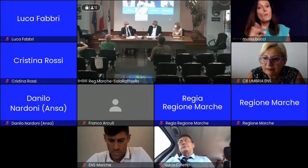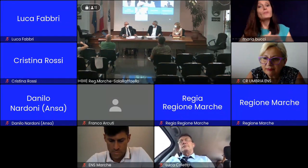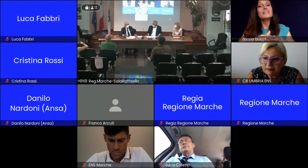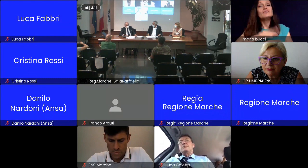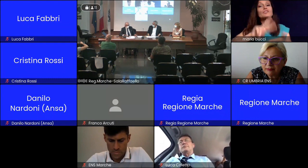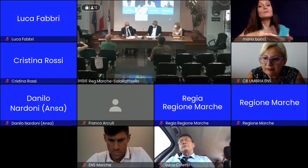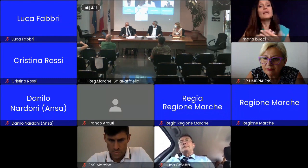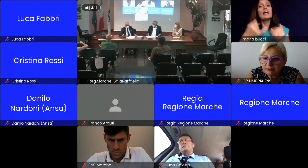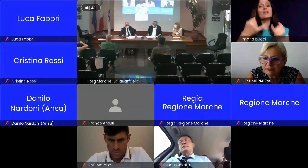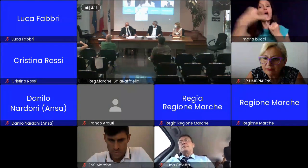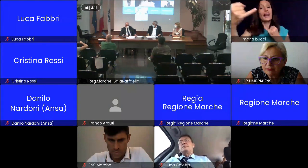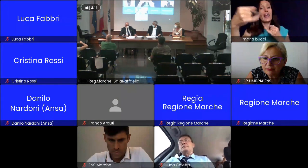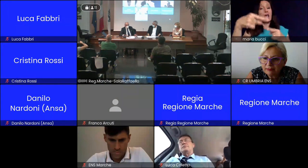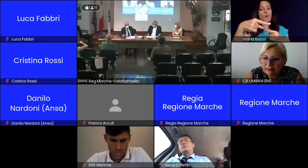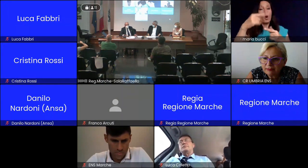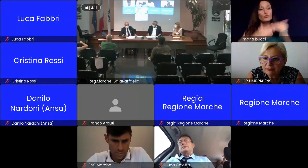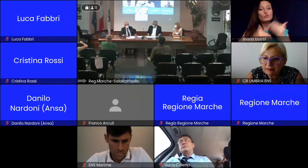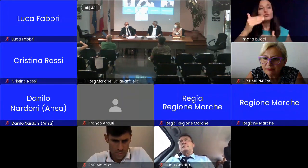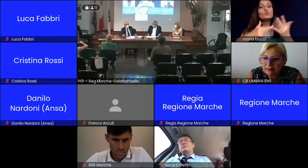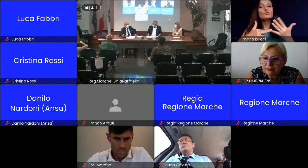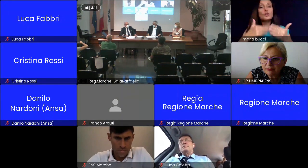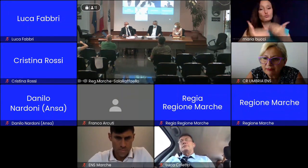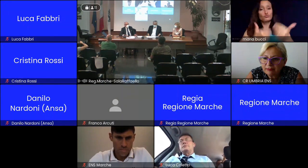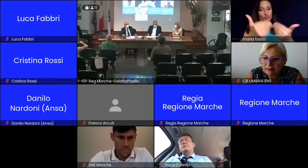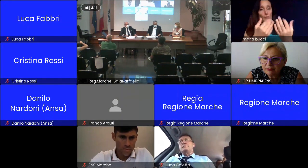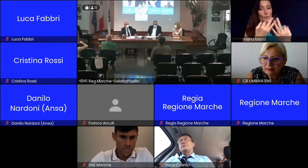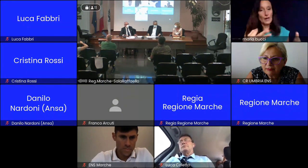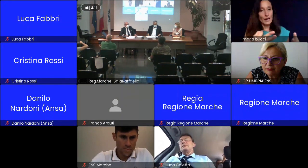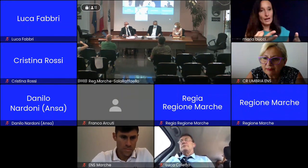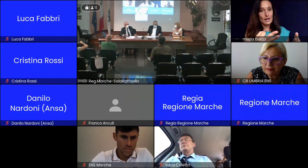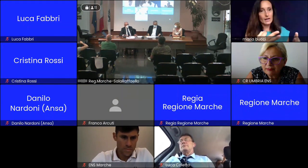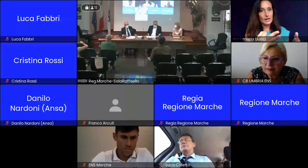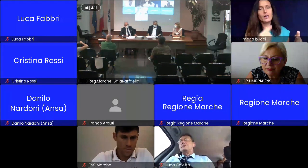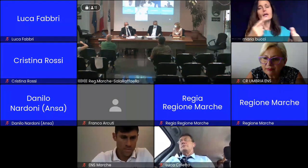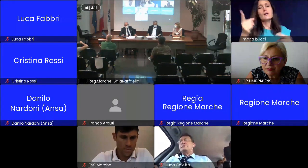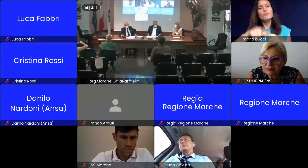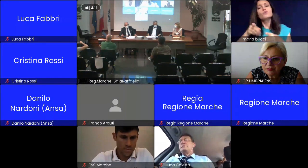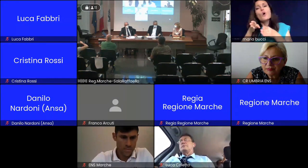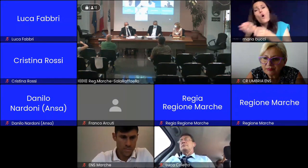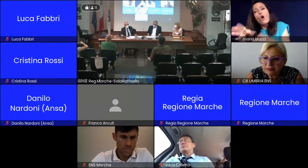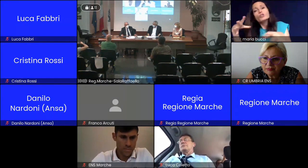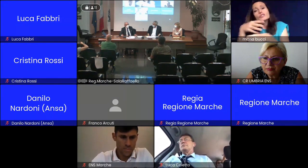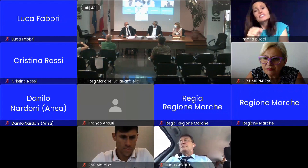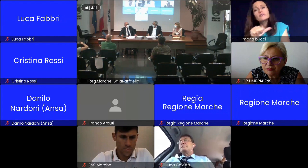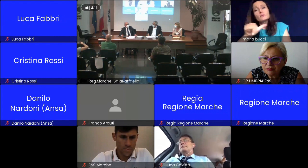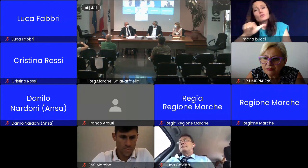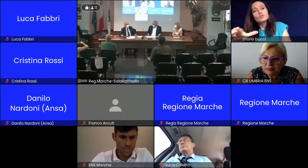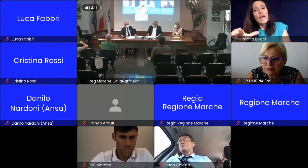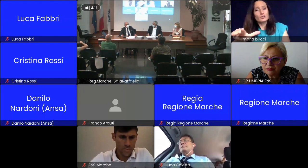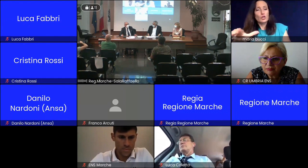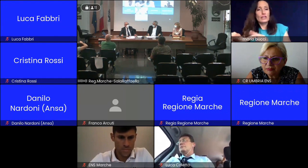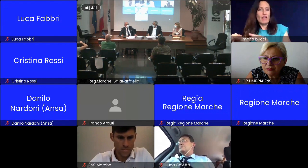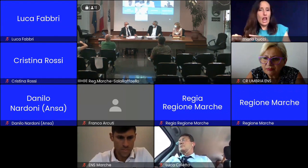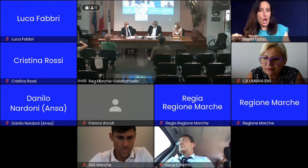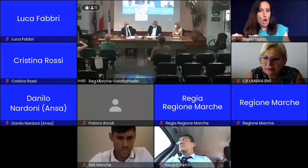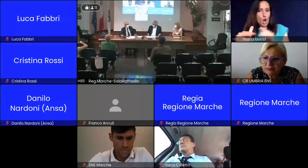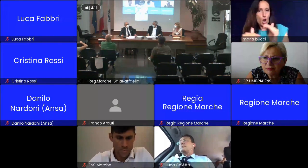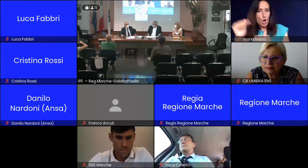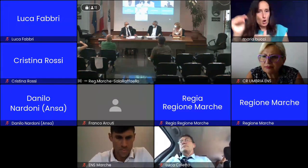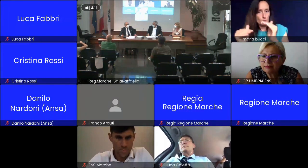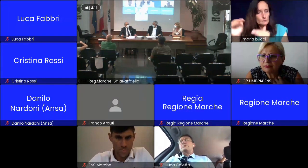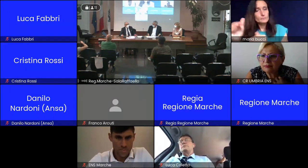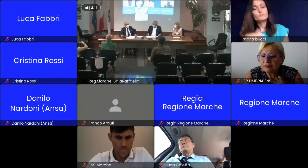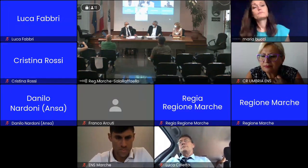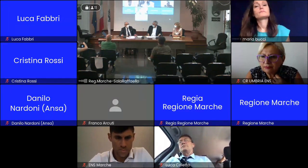è un corso intensivo di primo, secondo e terzo livello. Dico questo perché è veramente interessante, no, che